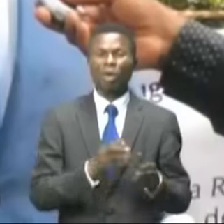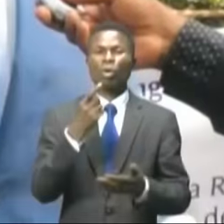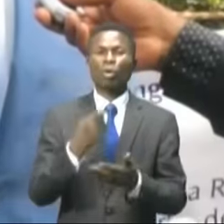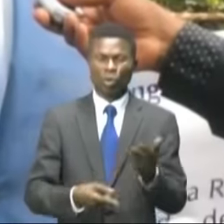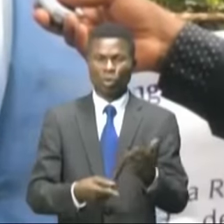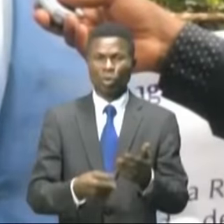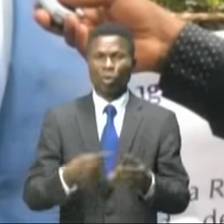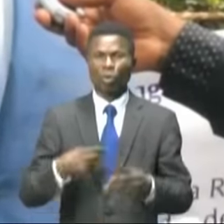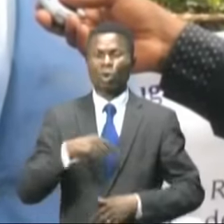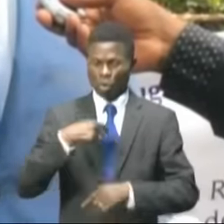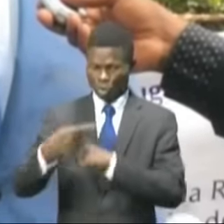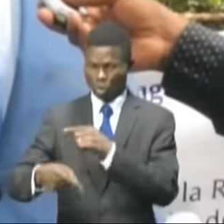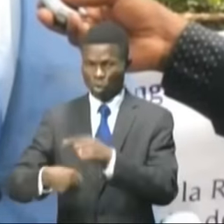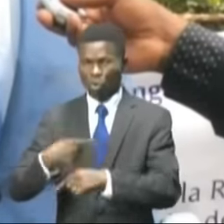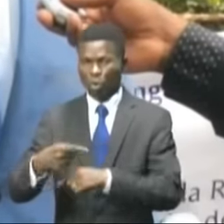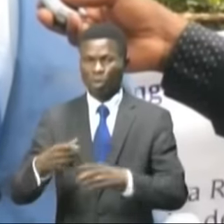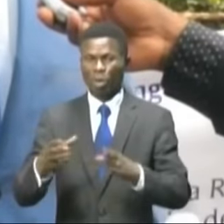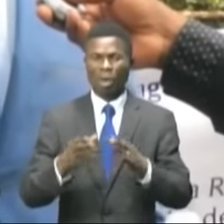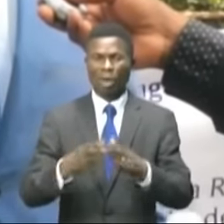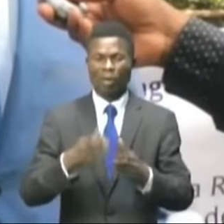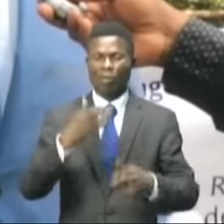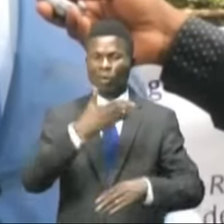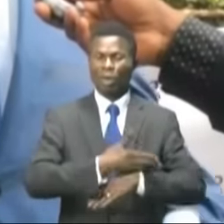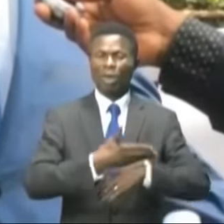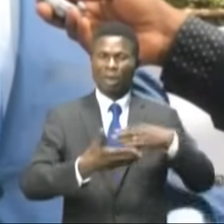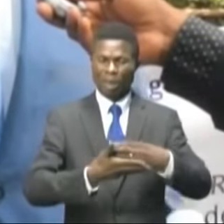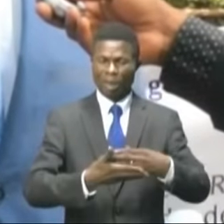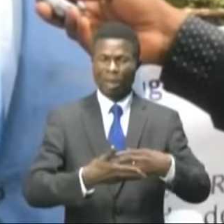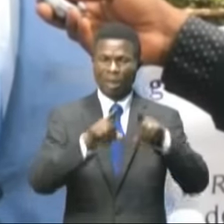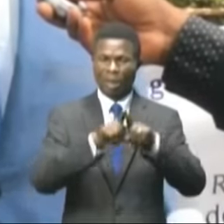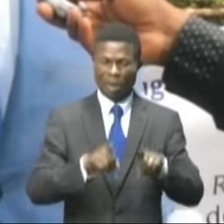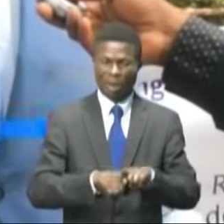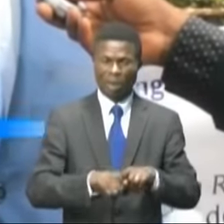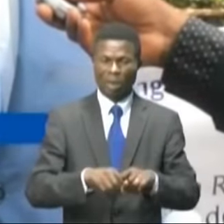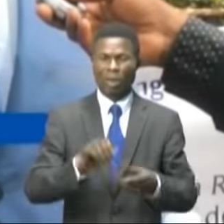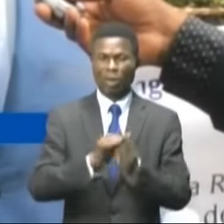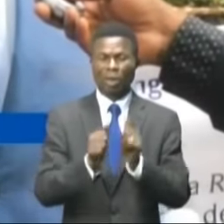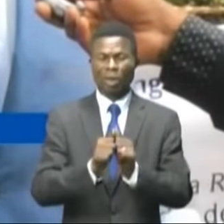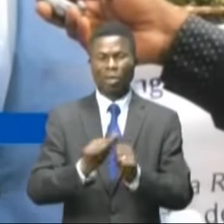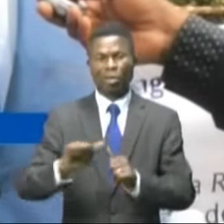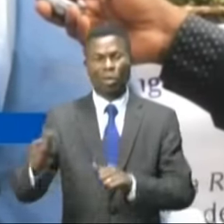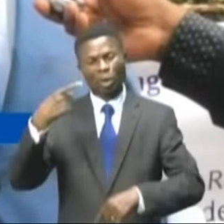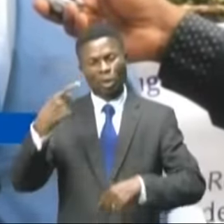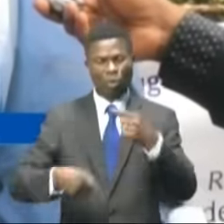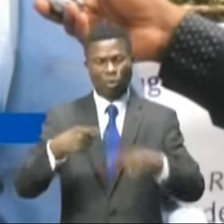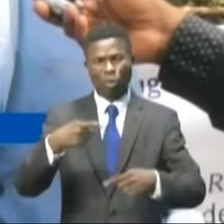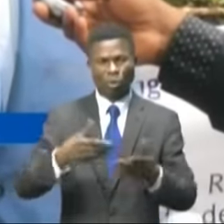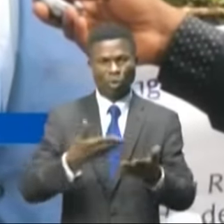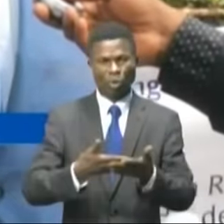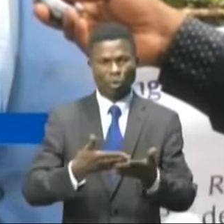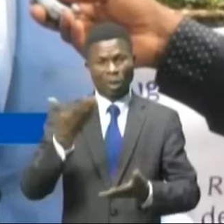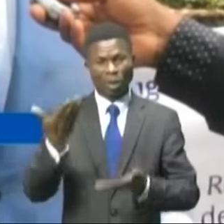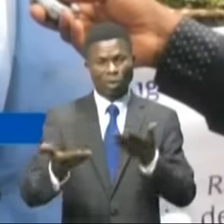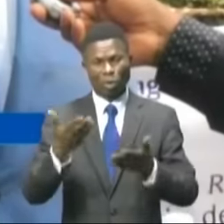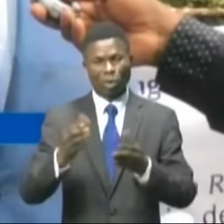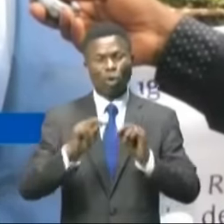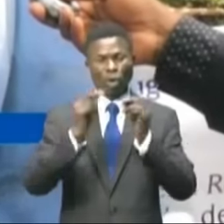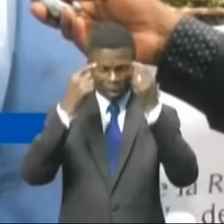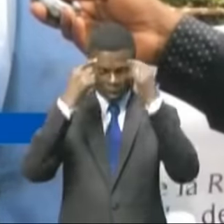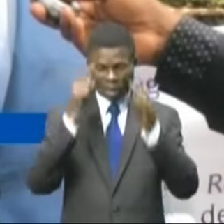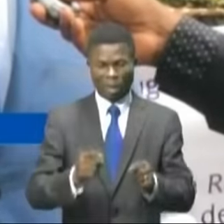nous puissions commencer avec une contribution et ces mesures transitoires ont été discutées. Mais je pense qu'un consensus a